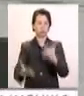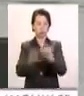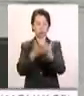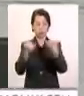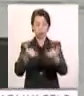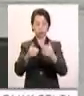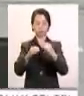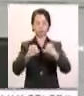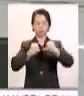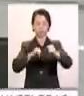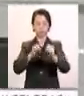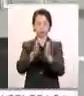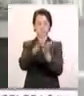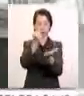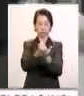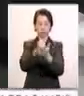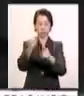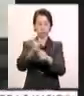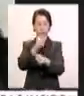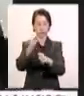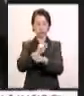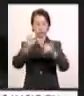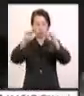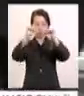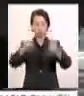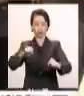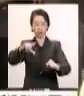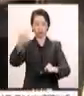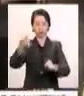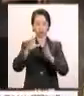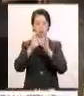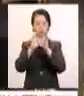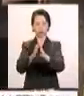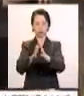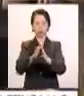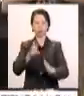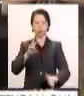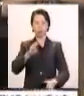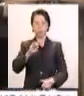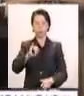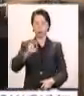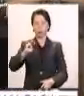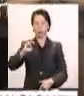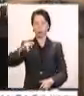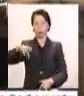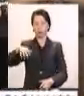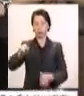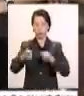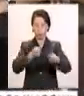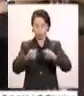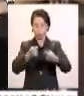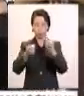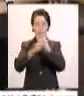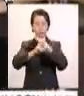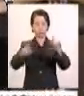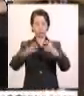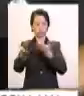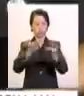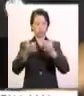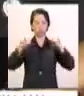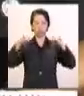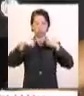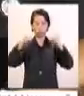Setakat ini Jabatan Imigresen menggunakan beberapa sistem lain seperti sistem MyIMS yang dikendalikan syarikat penyedia perkhidmatan